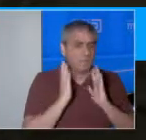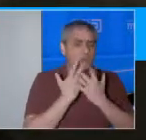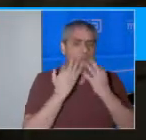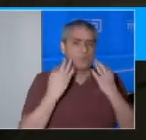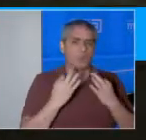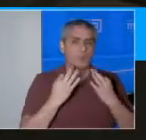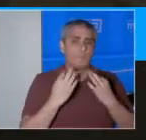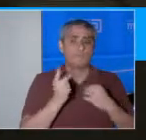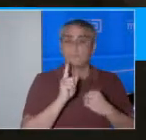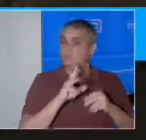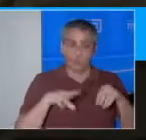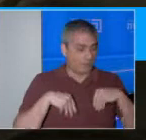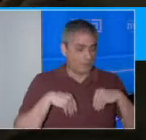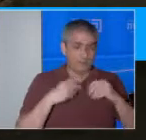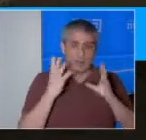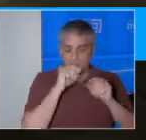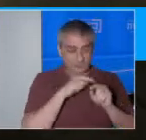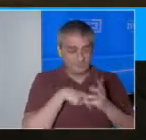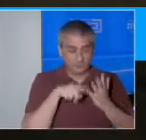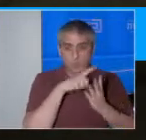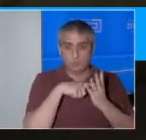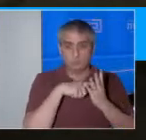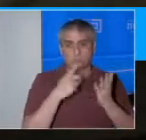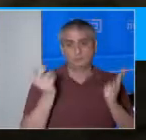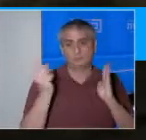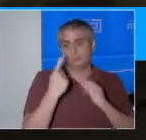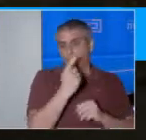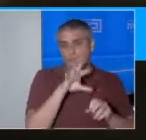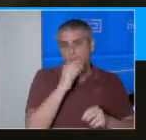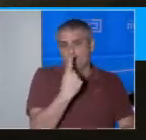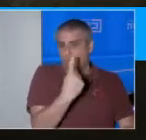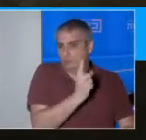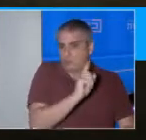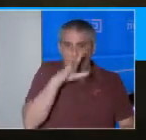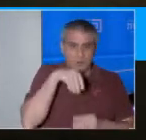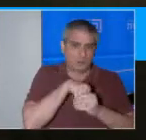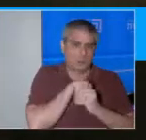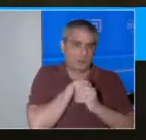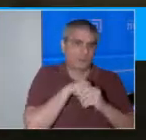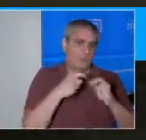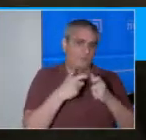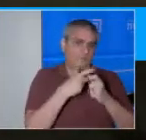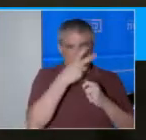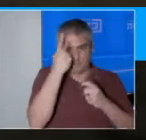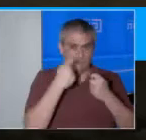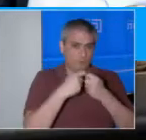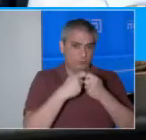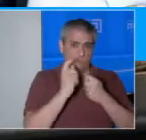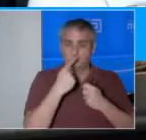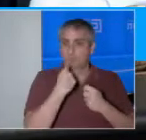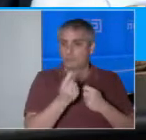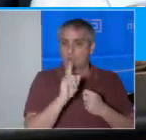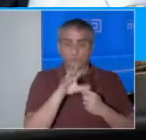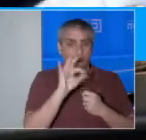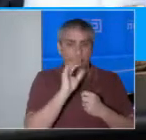ברורים. מי שלא מקבל את הקווים האלה, בוחר בעצמו. לא להיות חלק מהרשימה המשותפת, וכפי שאמרתי,